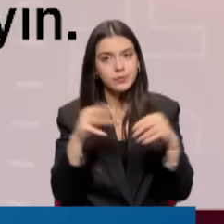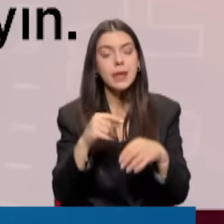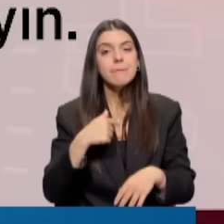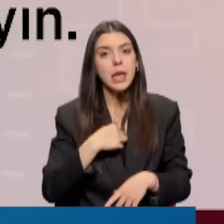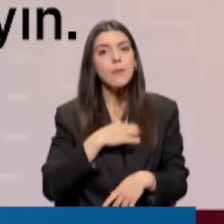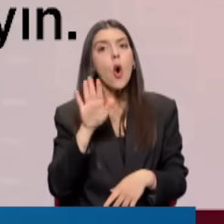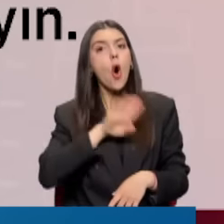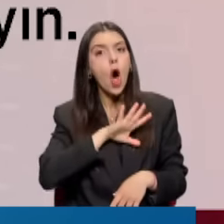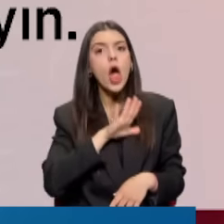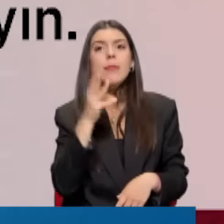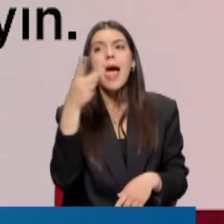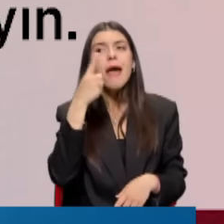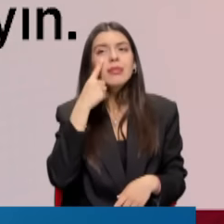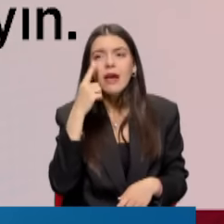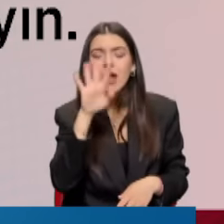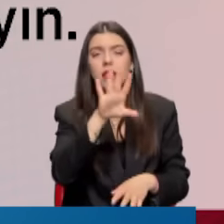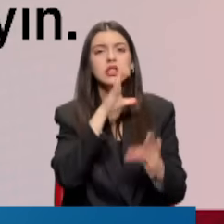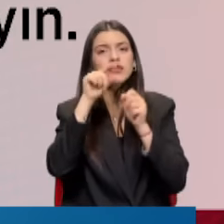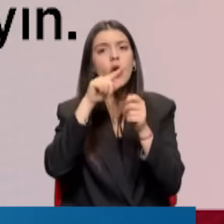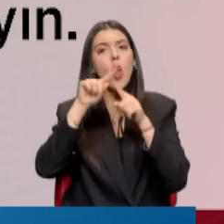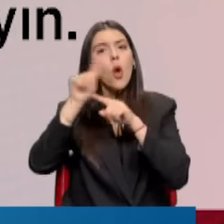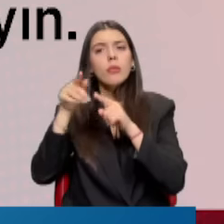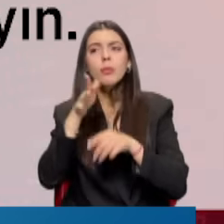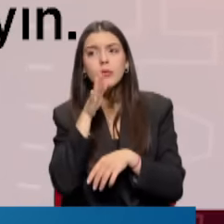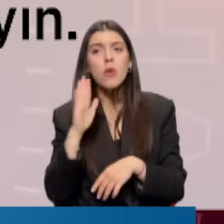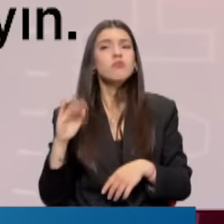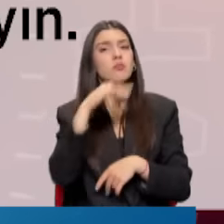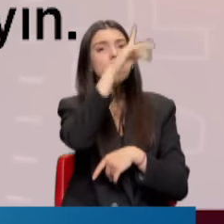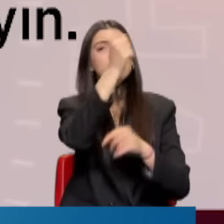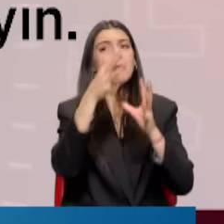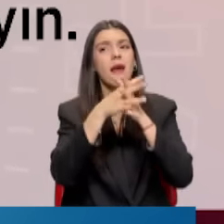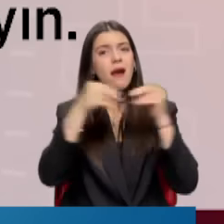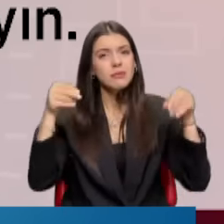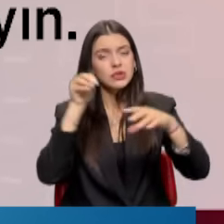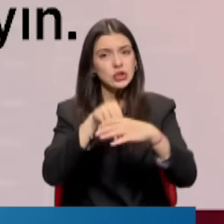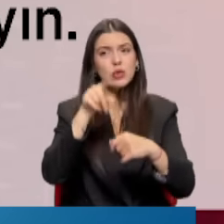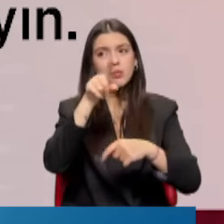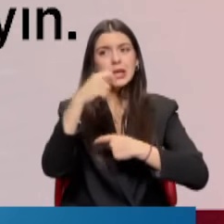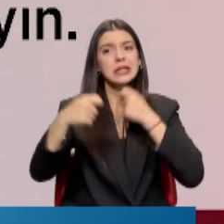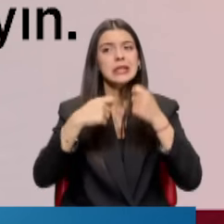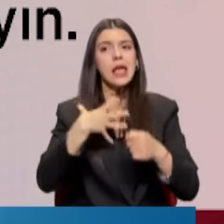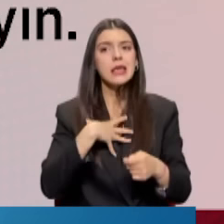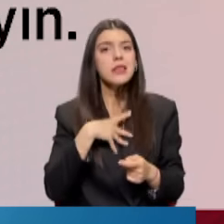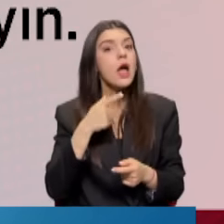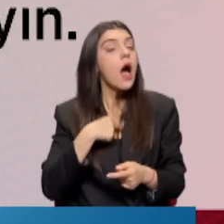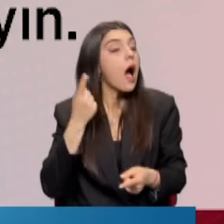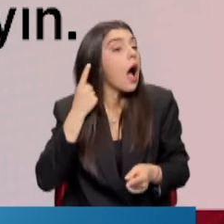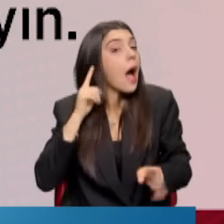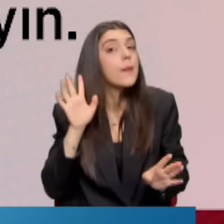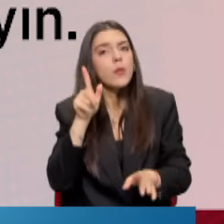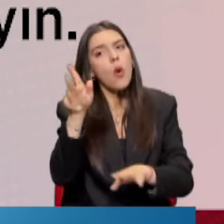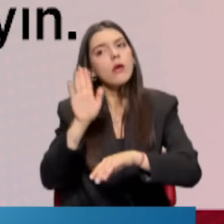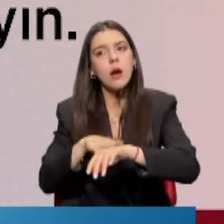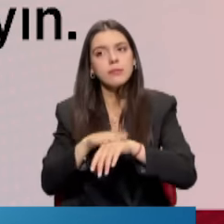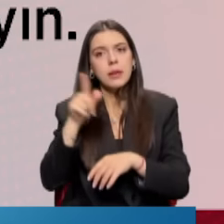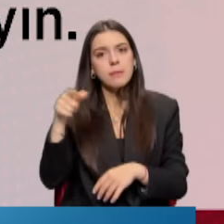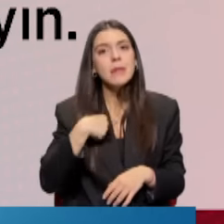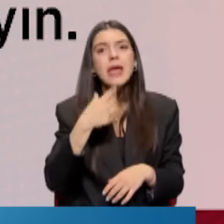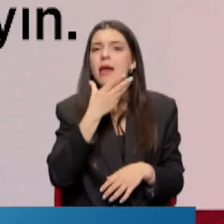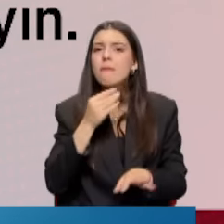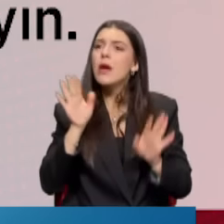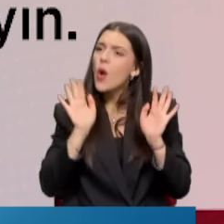e-devlet ve diğer şifrelerimi bilmekteydi borsada para kaybettiği için bu işlemleri kendisi Benden habersiz yaptı Ben